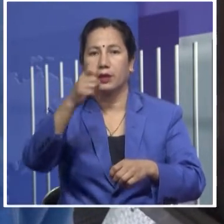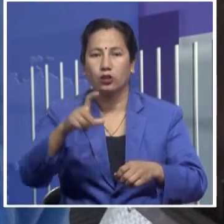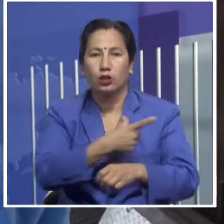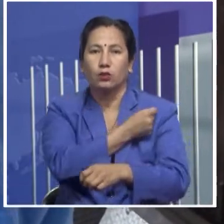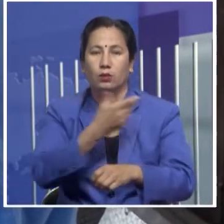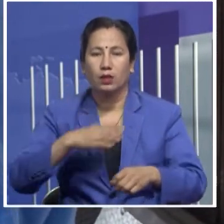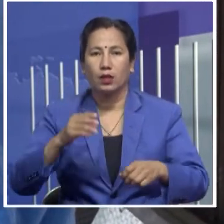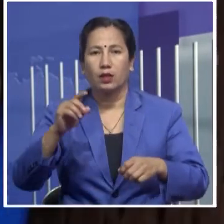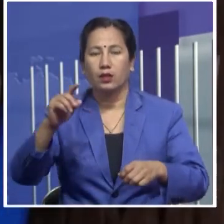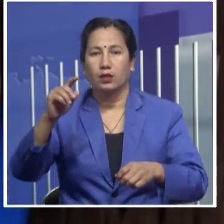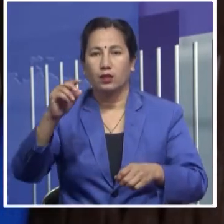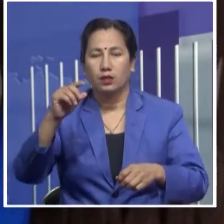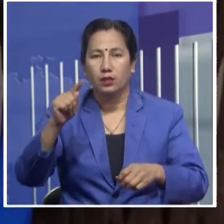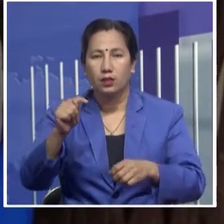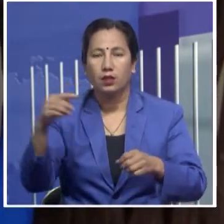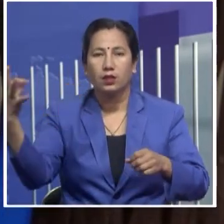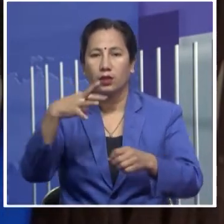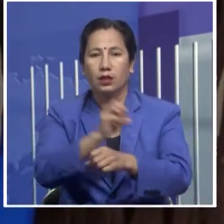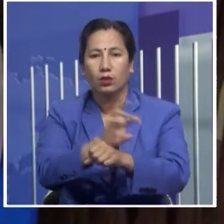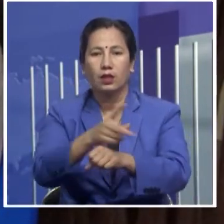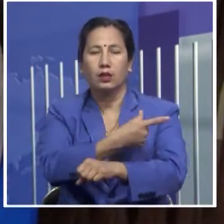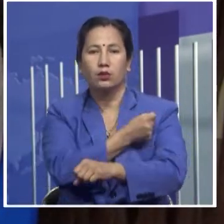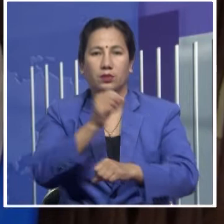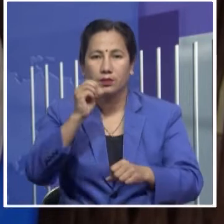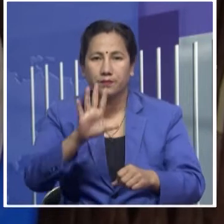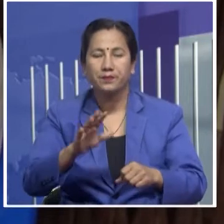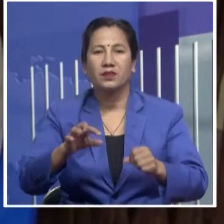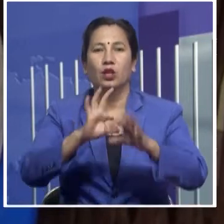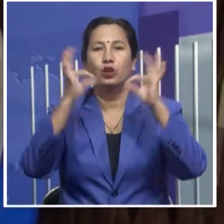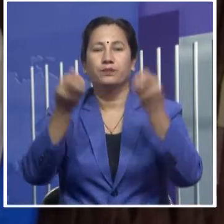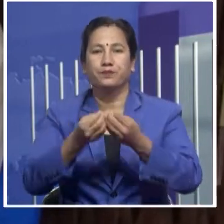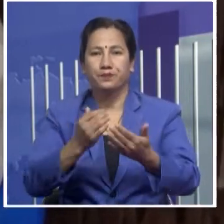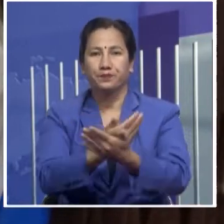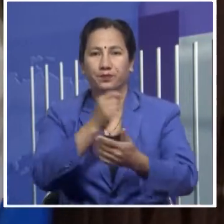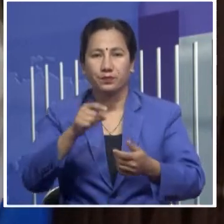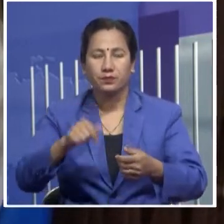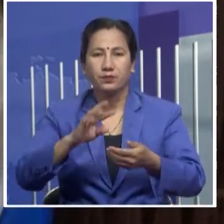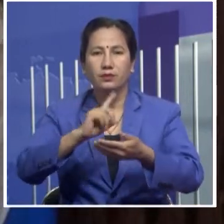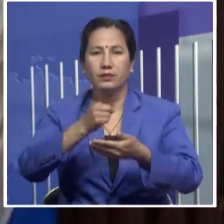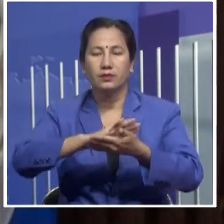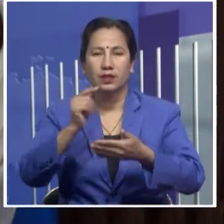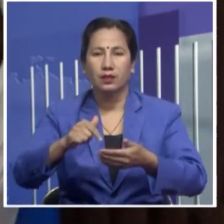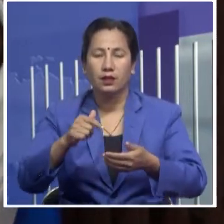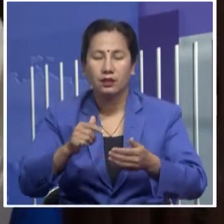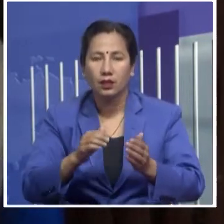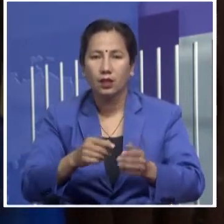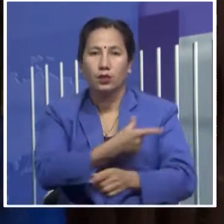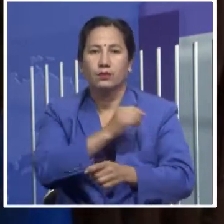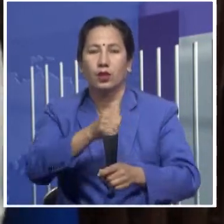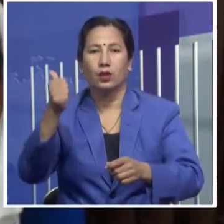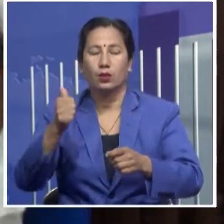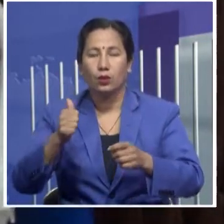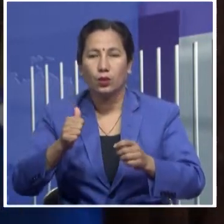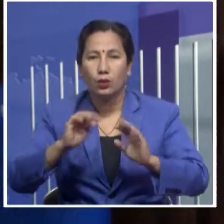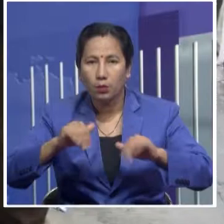लगाएकाहरूलाई कोभिसिल्ड वा अस्ट्राजेनिका खोप दिने निर्णय भएको हो। विश्व स्वास्थ्य संगठनले 1 महिना अघि एक थरी खोप लगाएकाले अर्को थरी